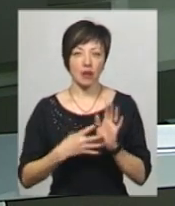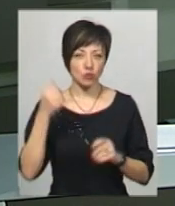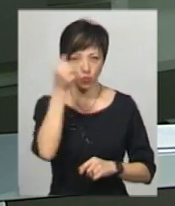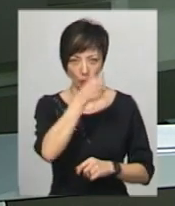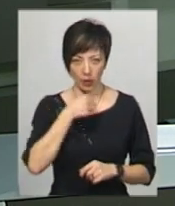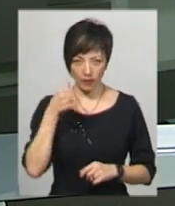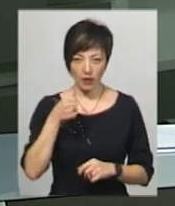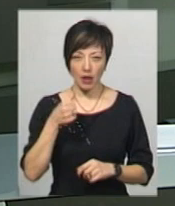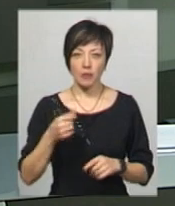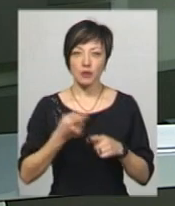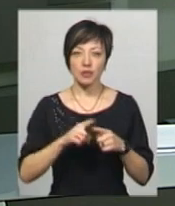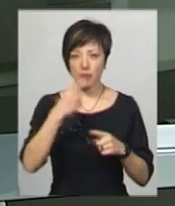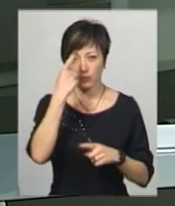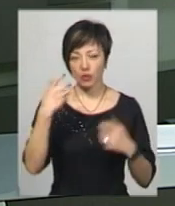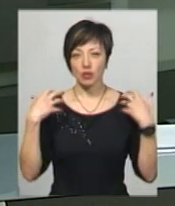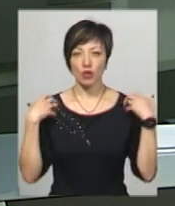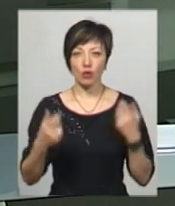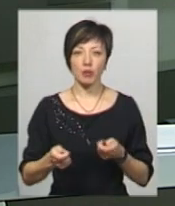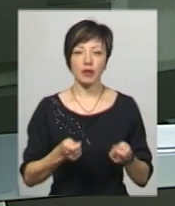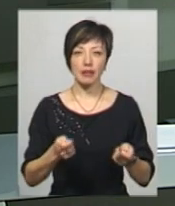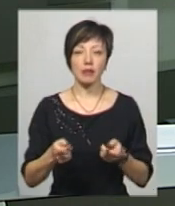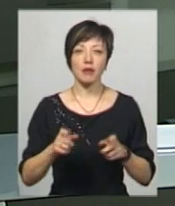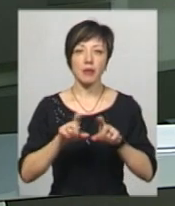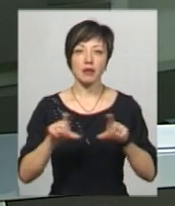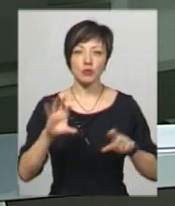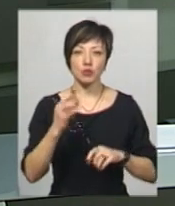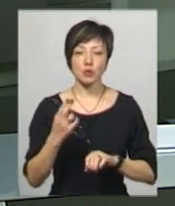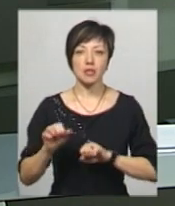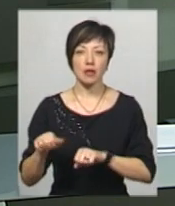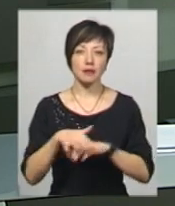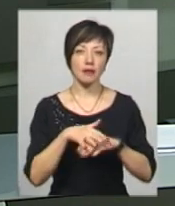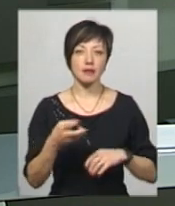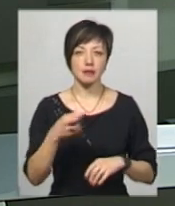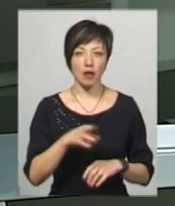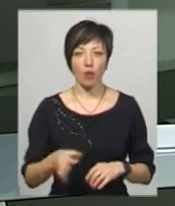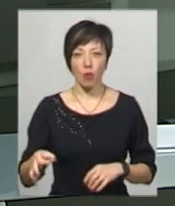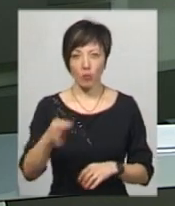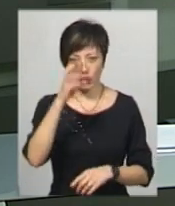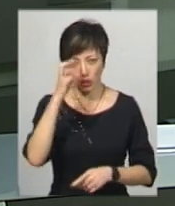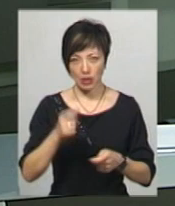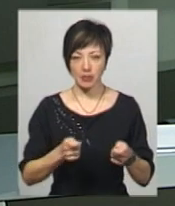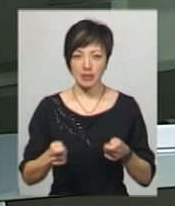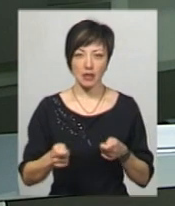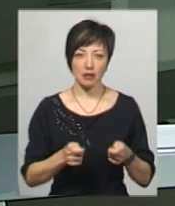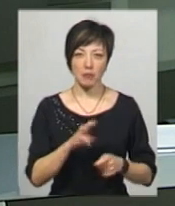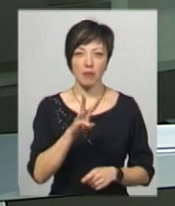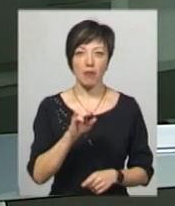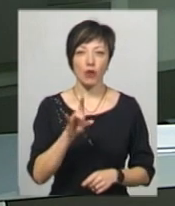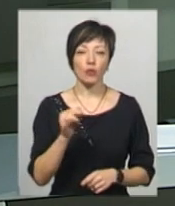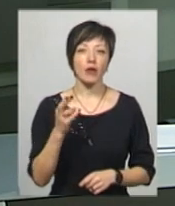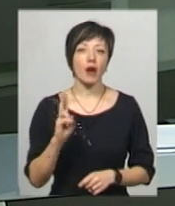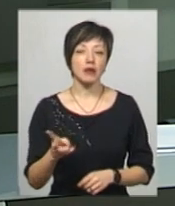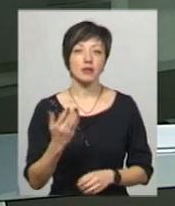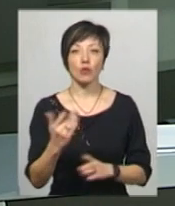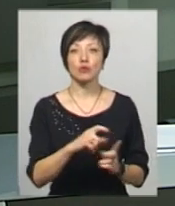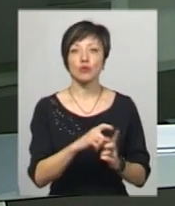2018-2019 років. Про це повідомив начальник управління Департаменту соціального захисту населення Хмельницької облдержадміністрації Вадим Маруняк.